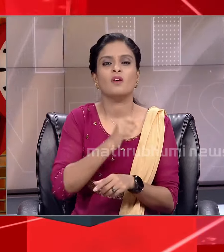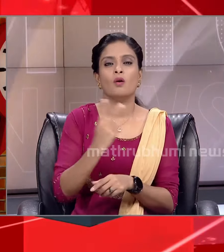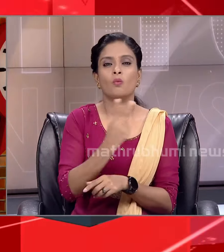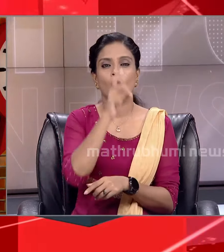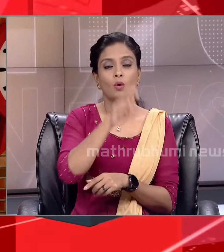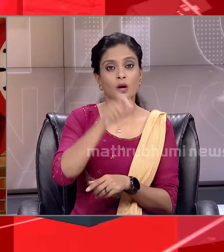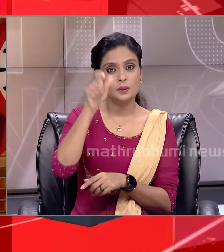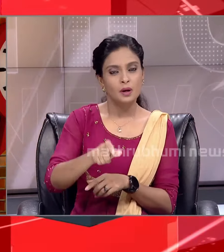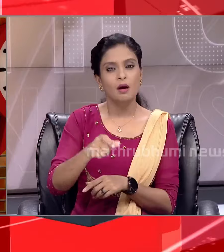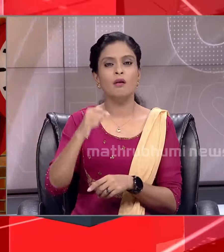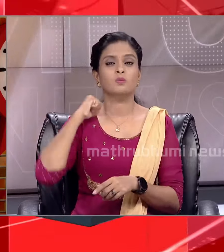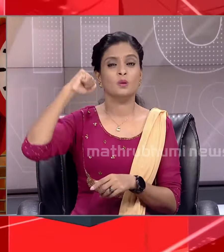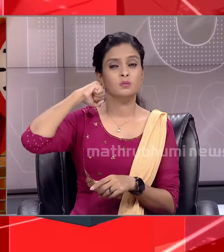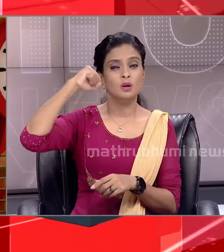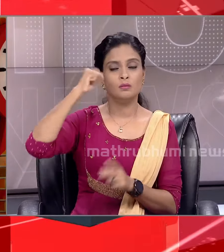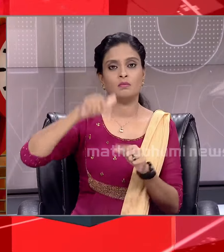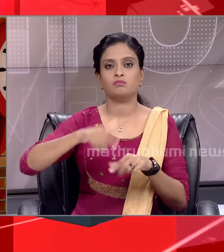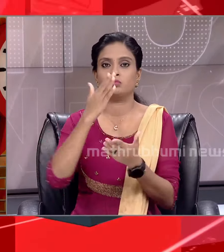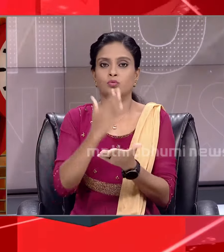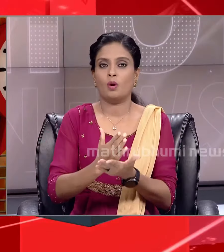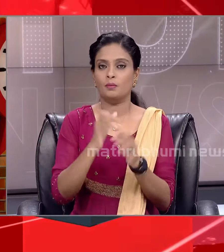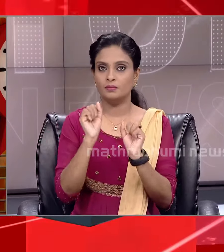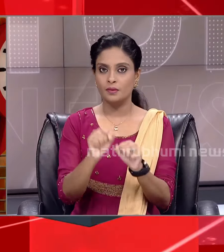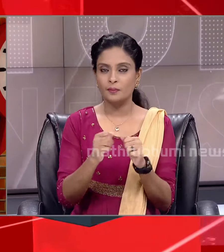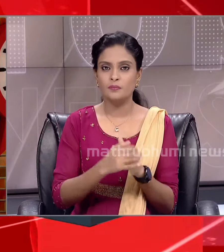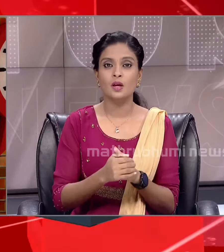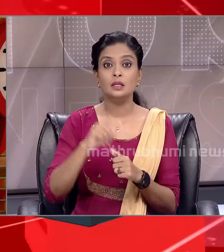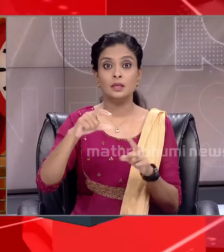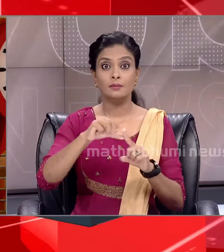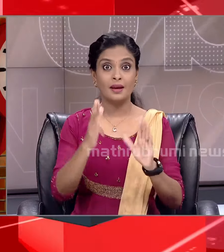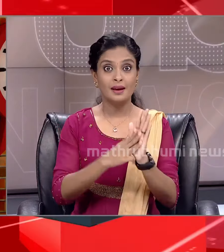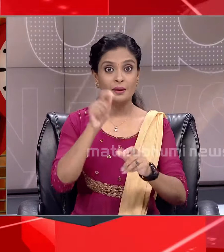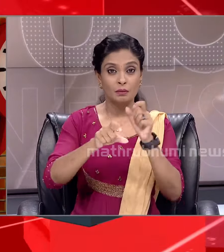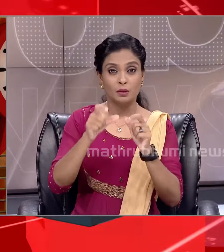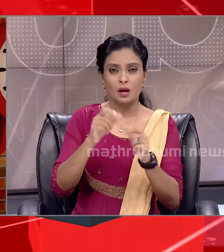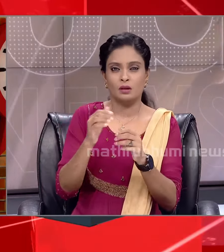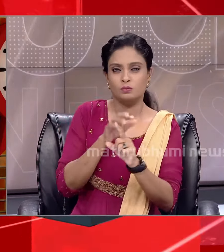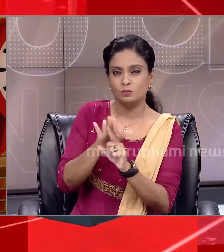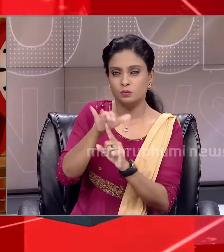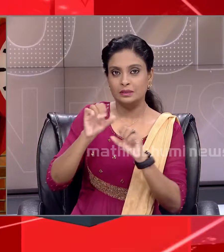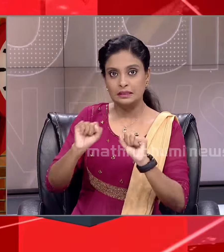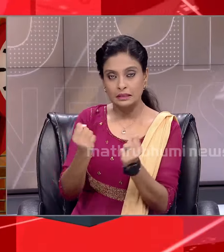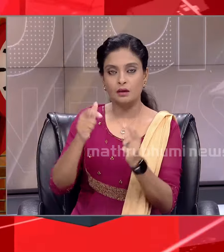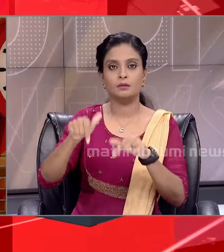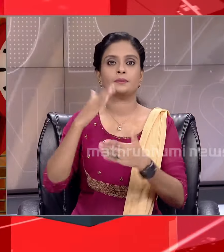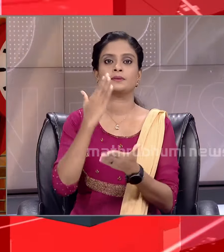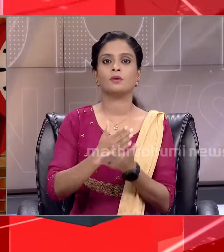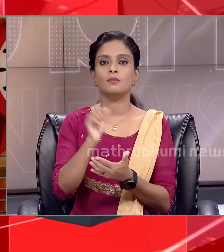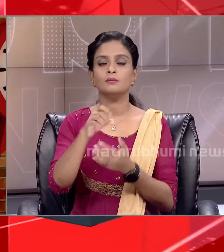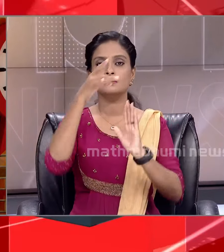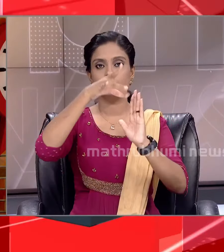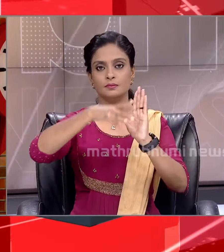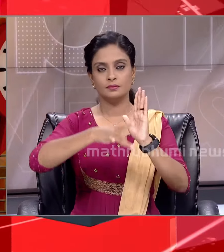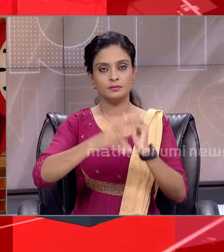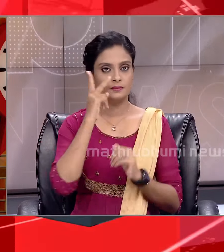അനുവദിക്കണമെന്ന് എഴുതിയ പോസ്റ്റർ അഴിച്ചുമാറ്റി. CPI നേതാക്കളുടെ അനുനയ നീക്കത്തിനൊടുവിലാണ് പ്രതിഷേധം അവസാനിപ്പിച്ചത്. ജെയ്ൻ എസ് രാജു വിവരങ്ങൾ